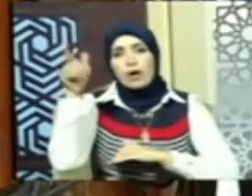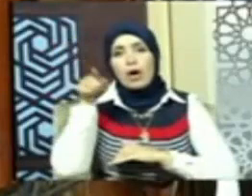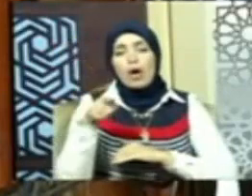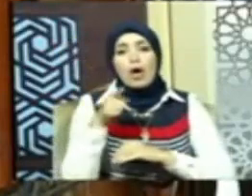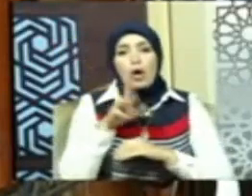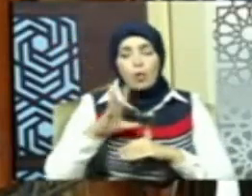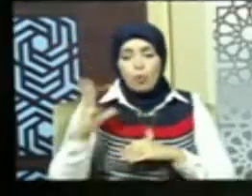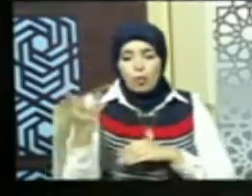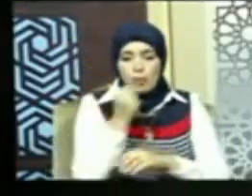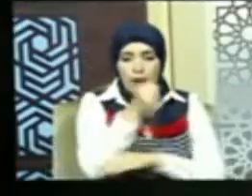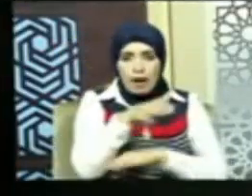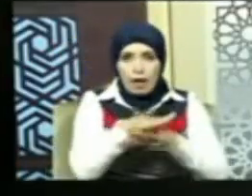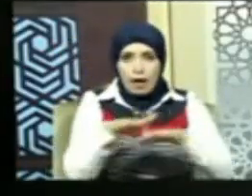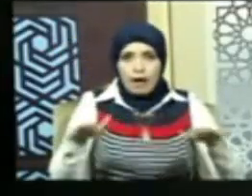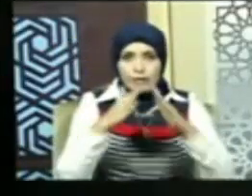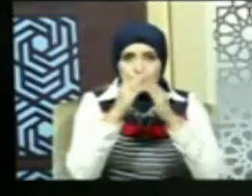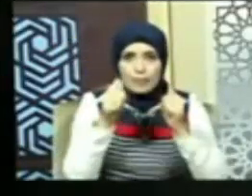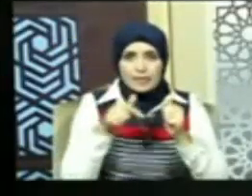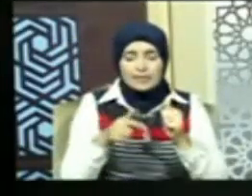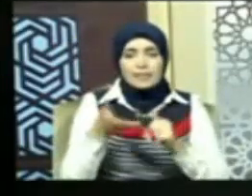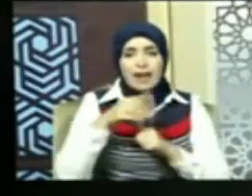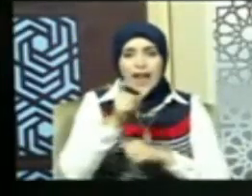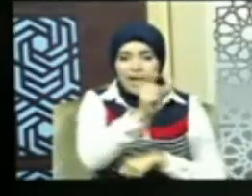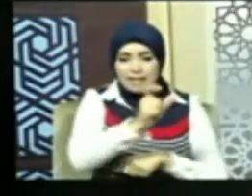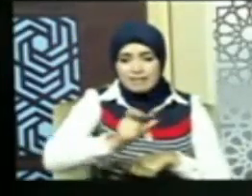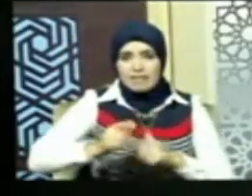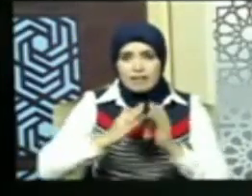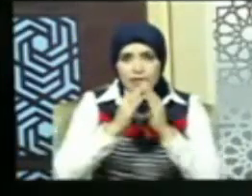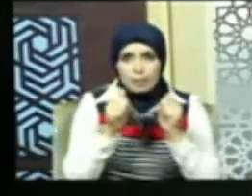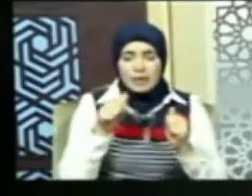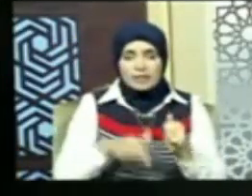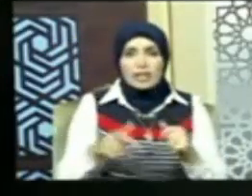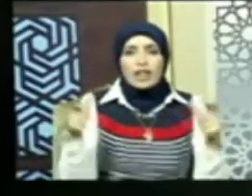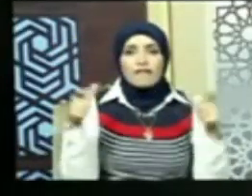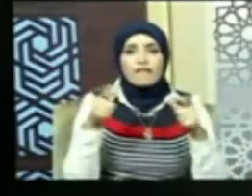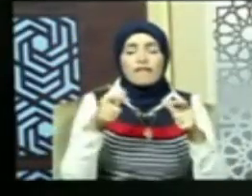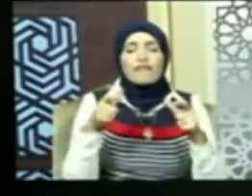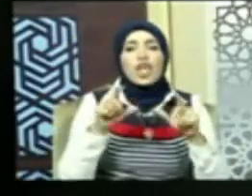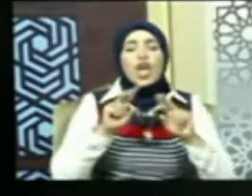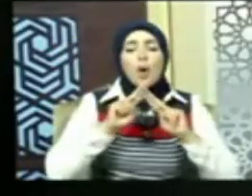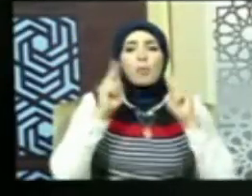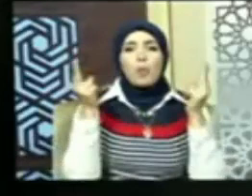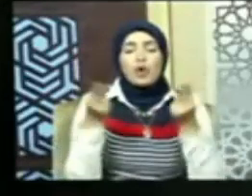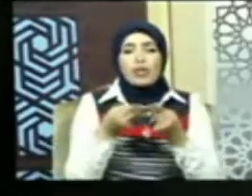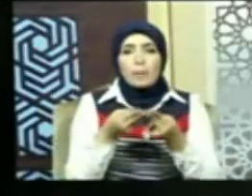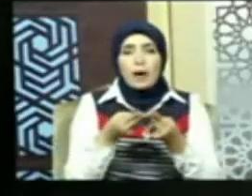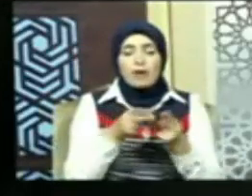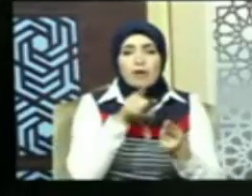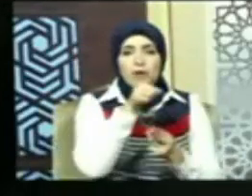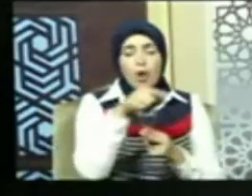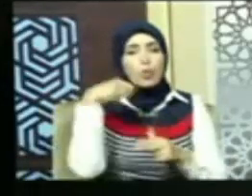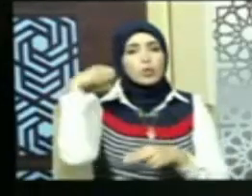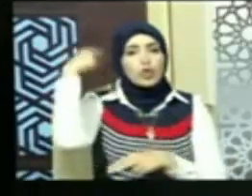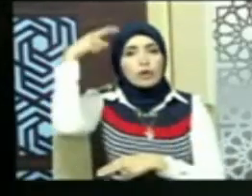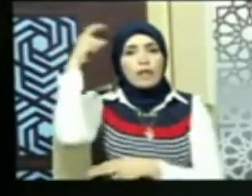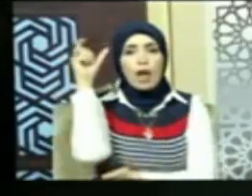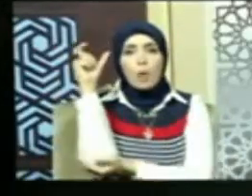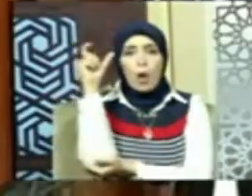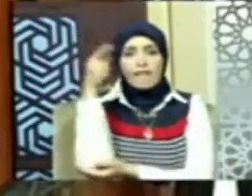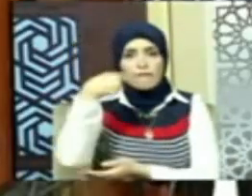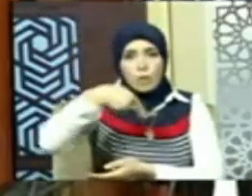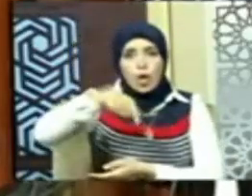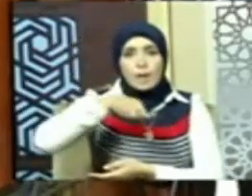أرض الكنانة على نيل مصر في مؤتمر الأوقاف تحت عنوان فقه بناء